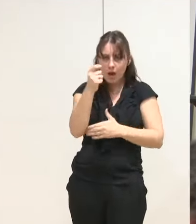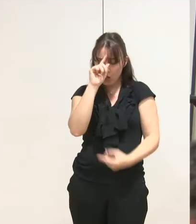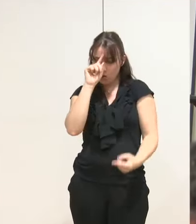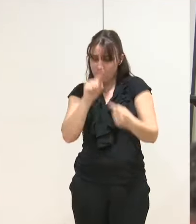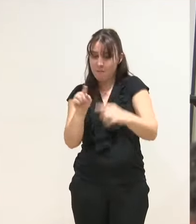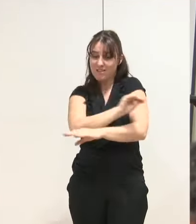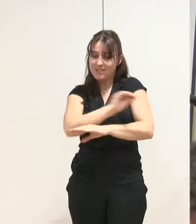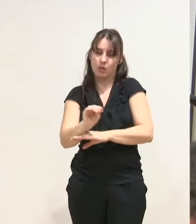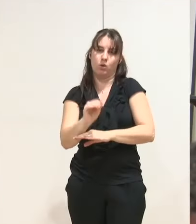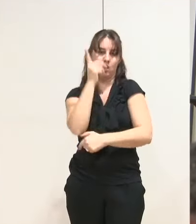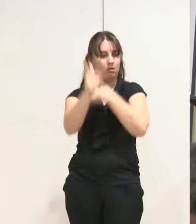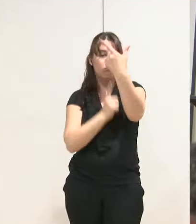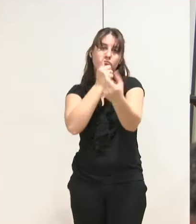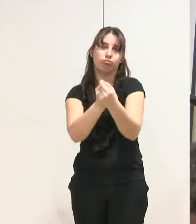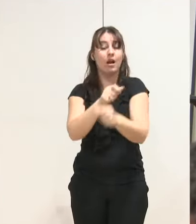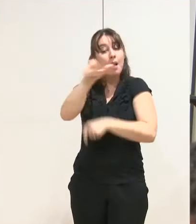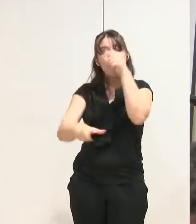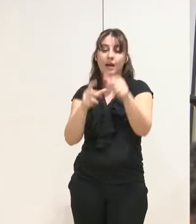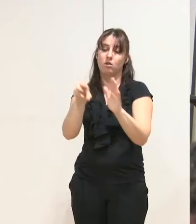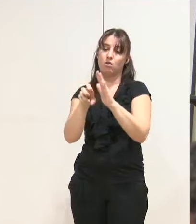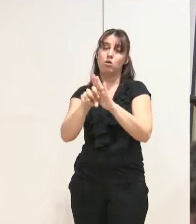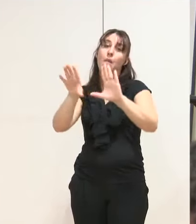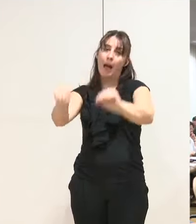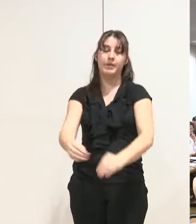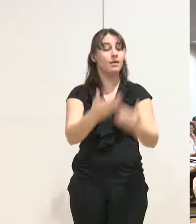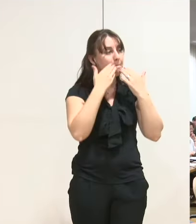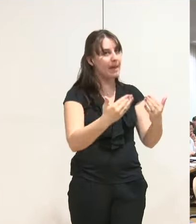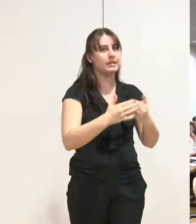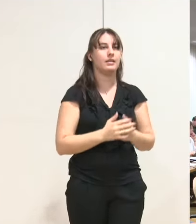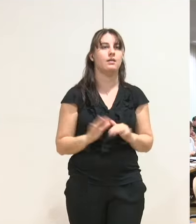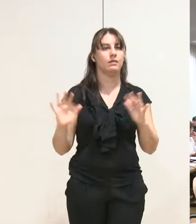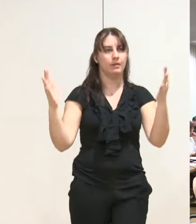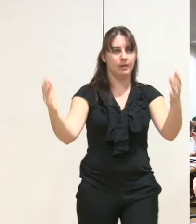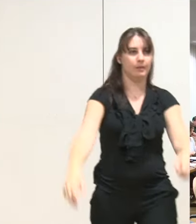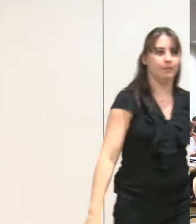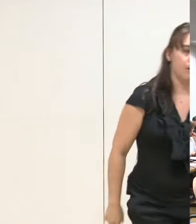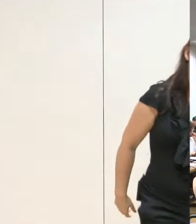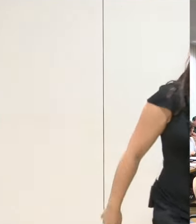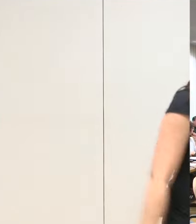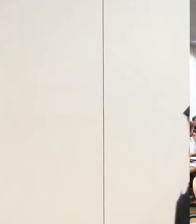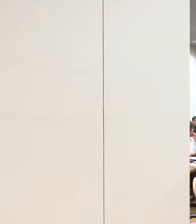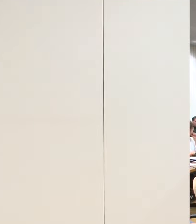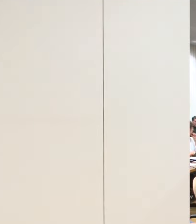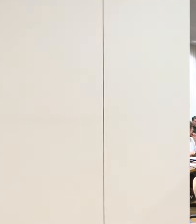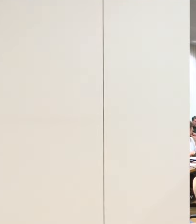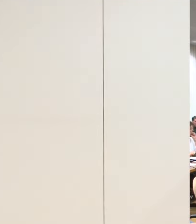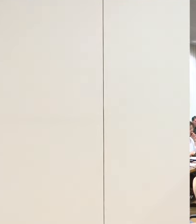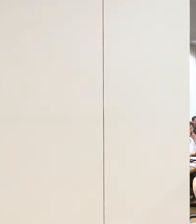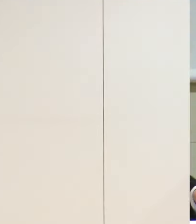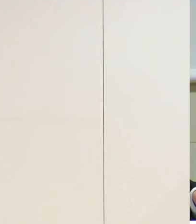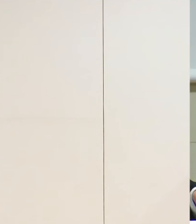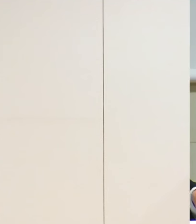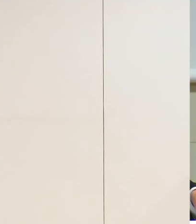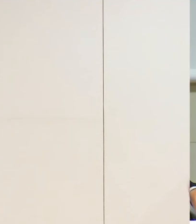cette sécurité et la sécurité des Grenoblois je vous remercie merci madame Martin j'ose quand même